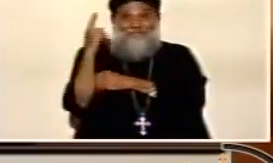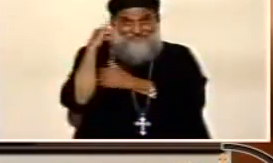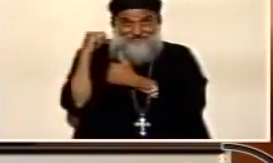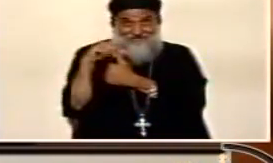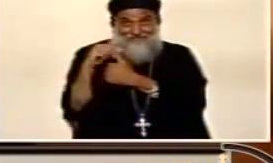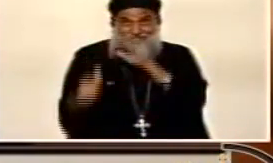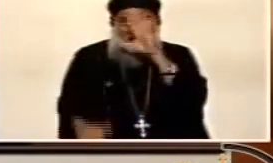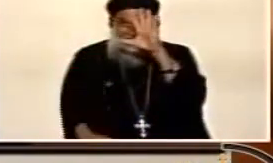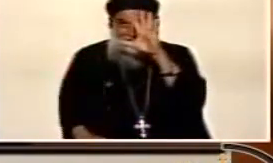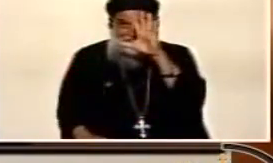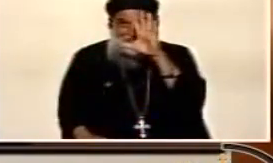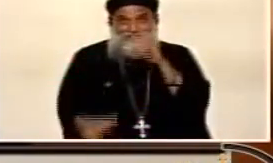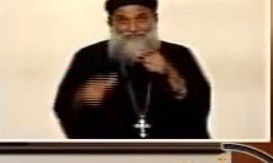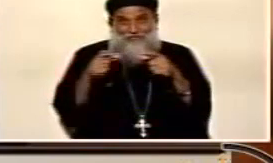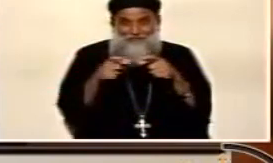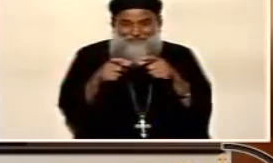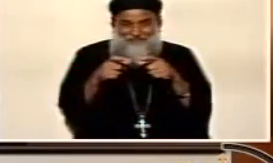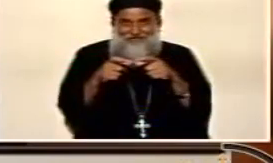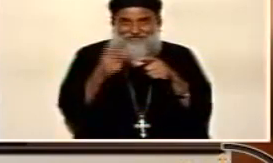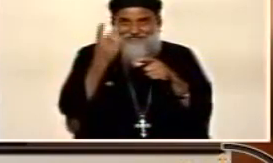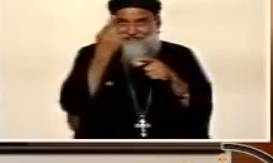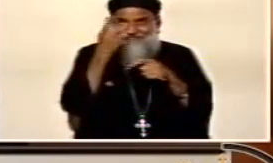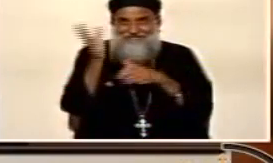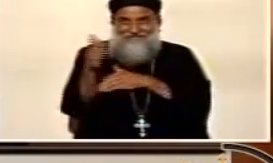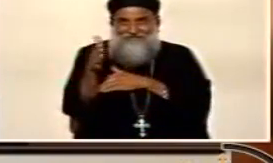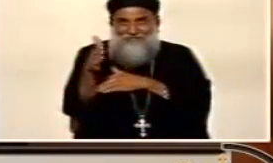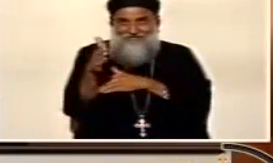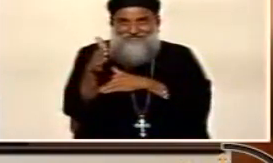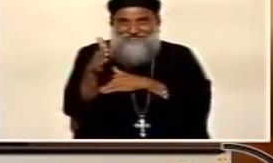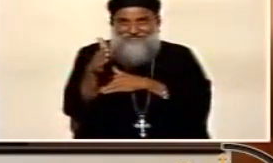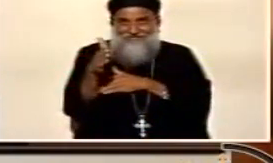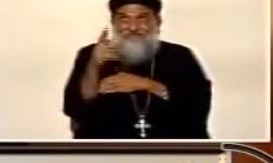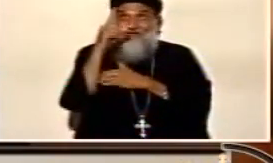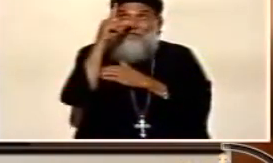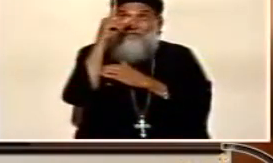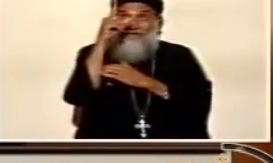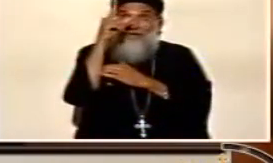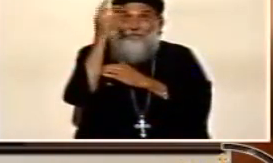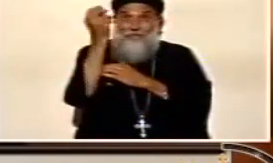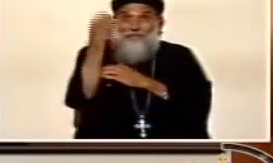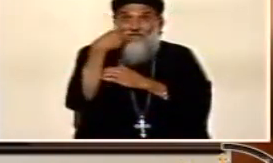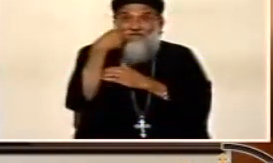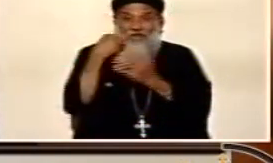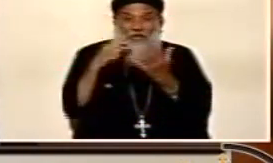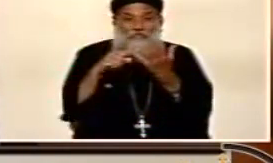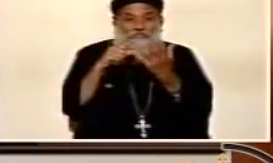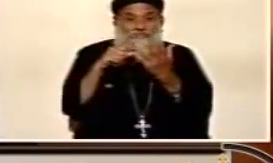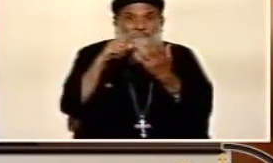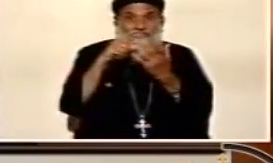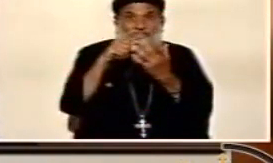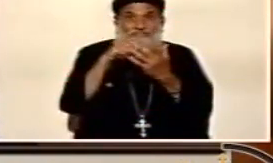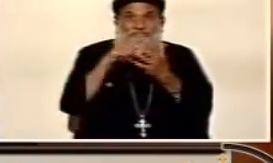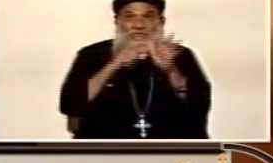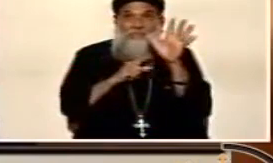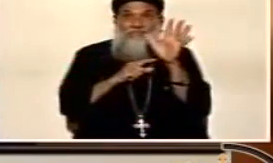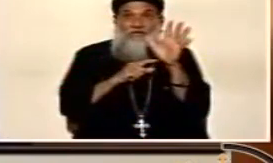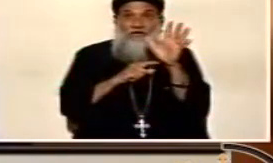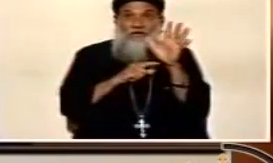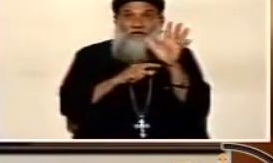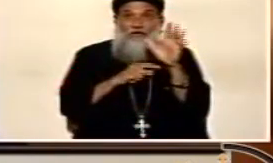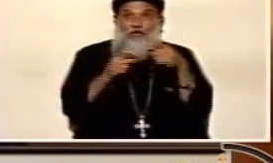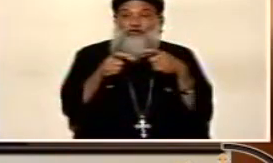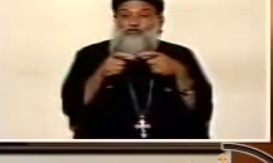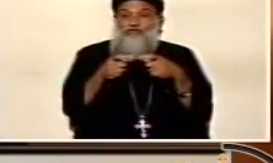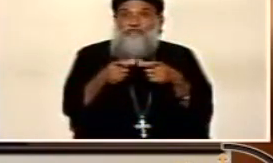بتوري إزاي عمل الله في المادة، يعني خمس خبزات وسمكتين